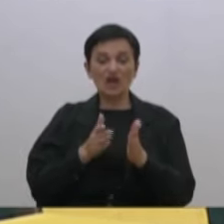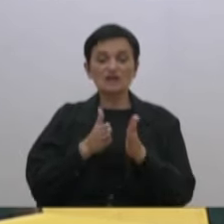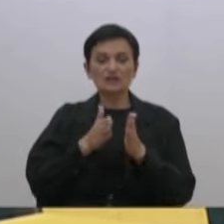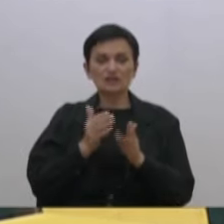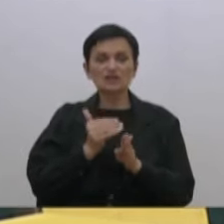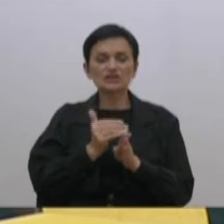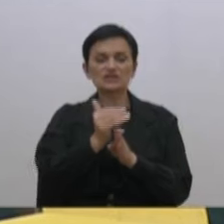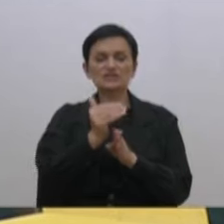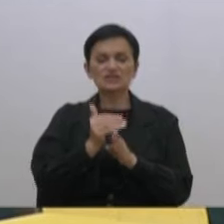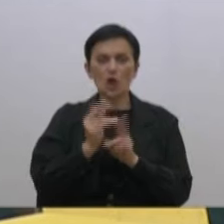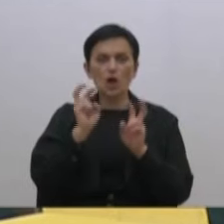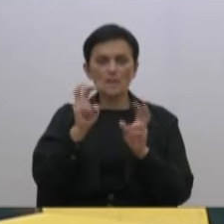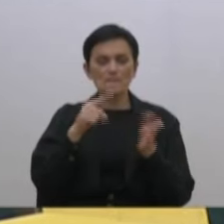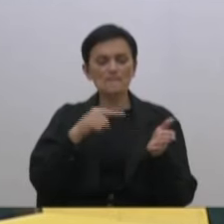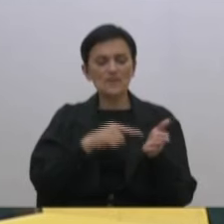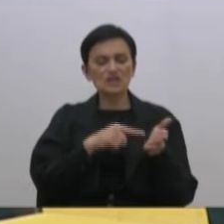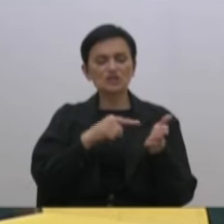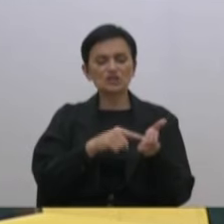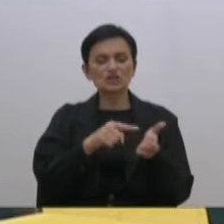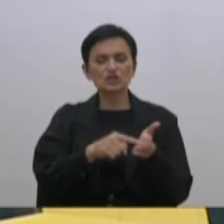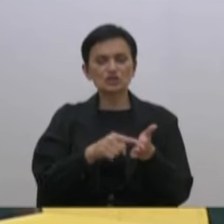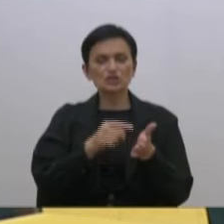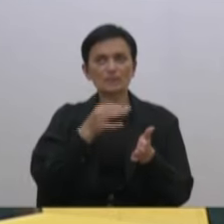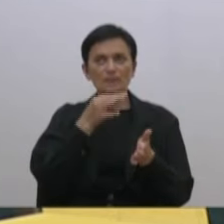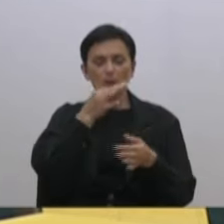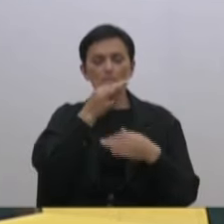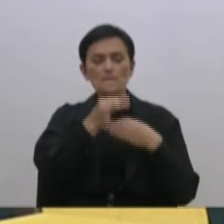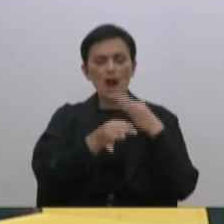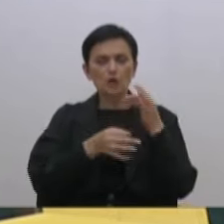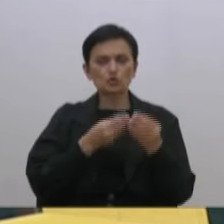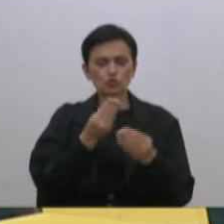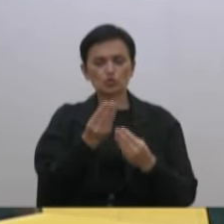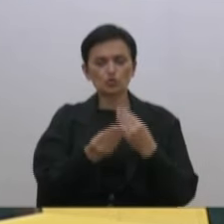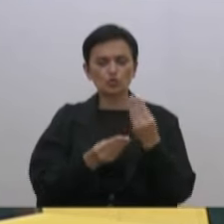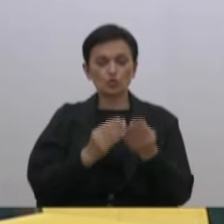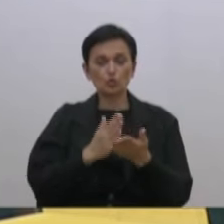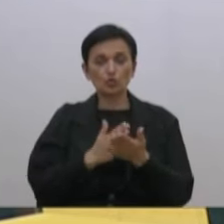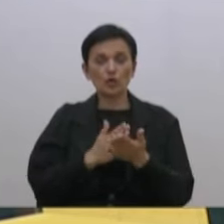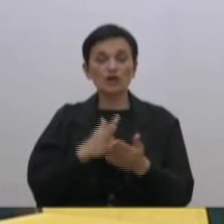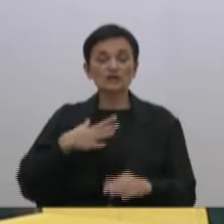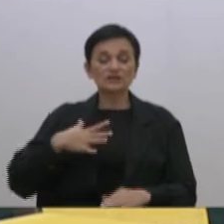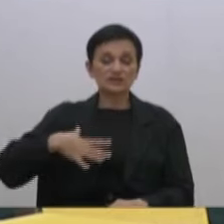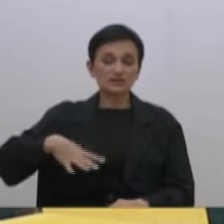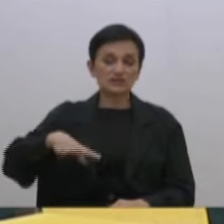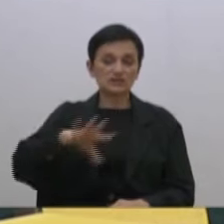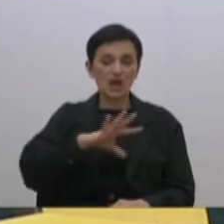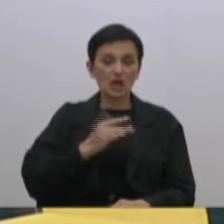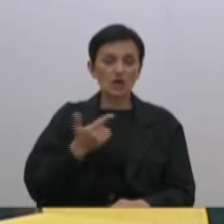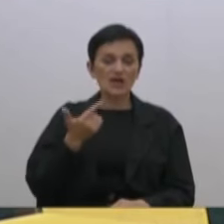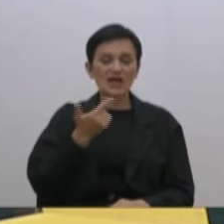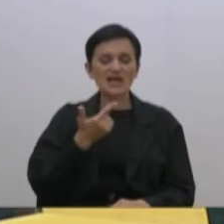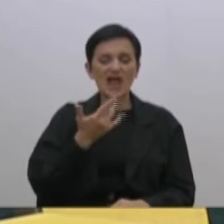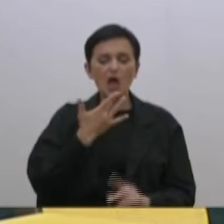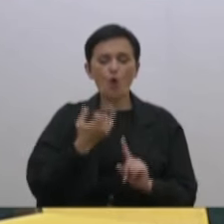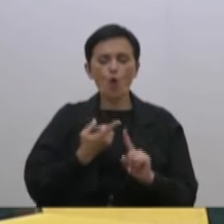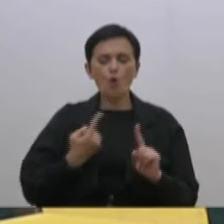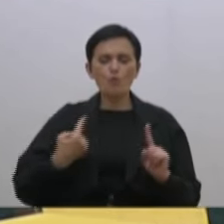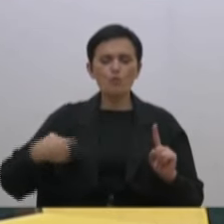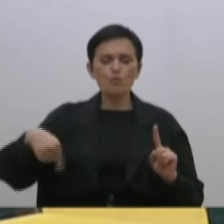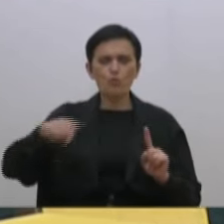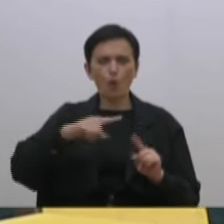გარკვეული მინიშნებებით პასუხი ეძლევა. ის რომ საქართველო ამ გეოპოლიტიკური